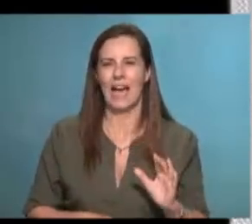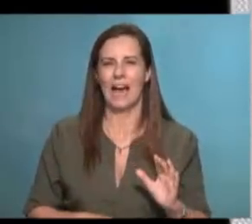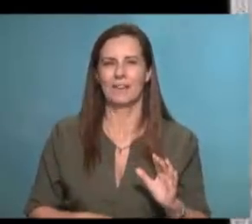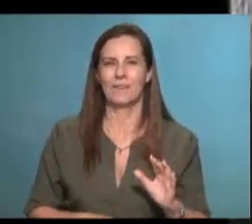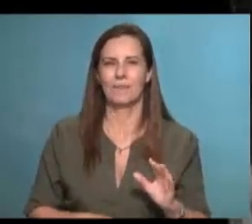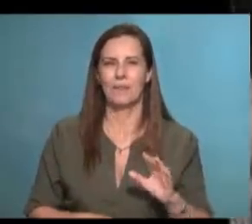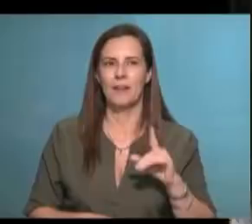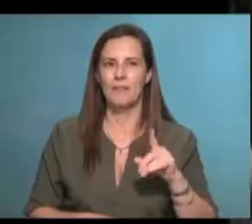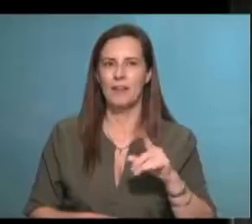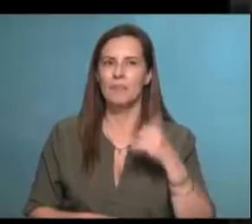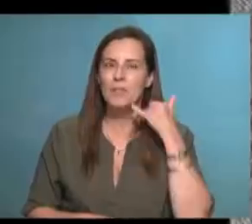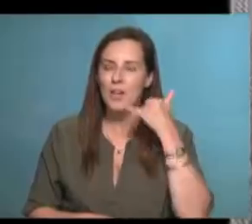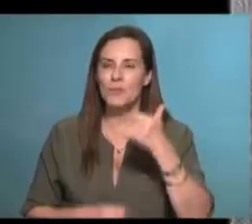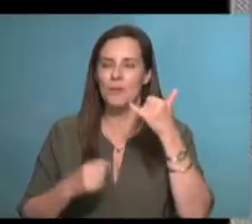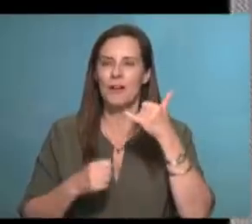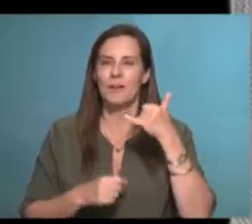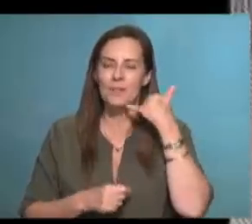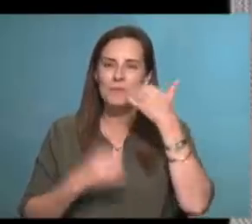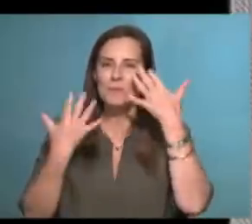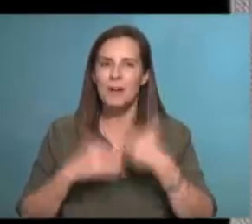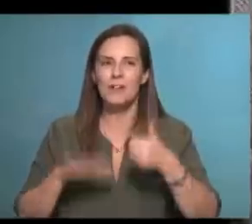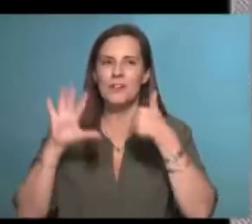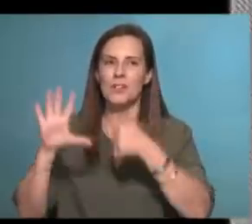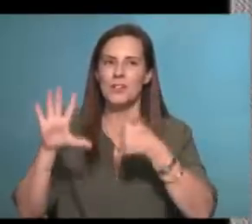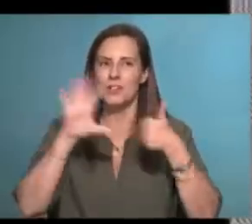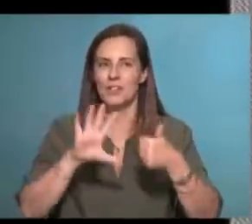והיא מתקשרים לטלפון